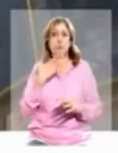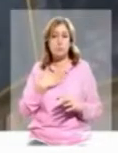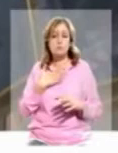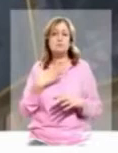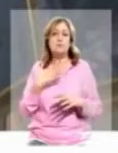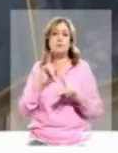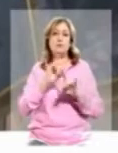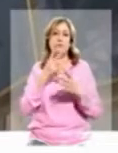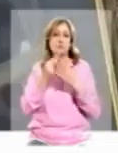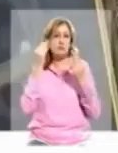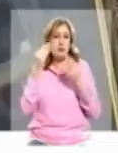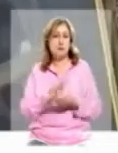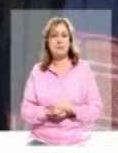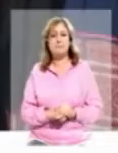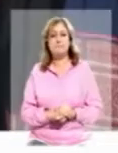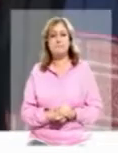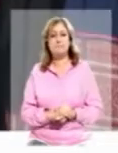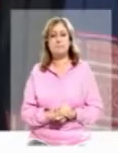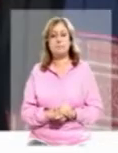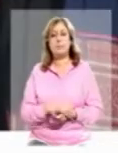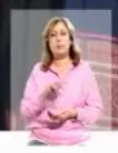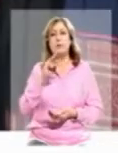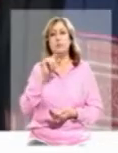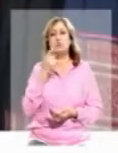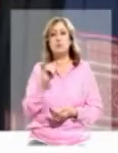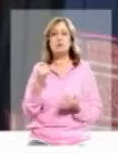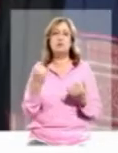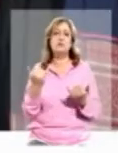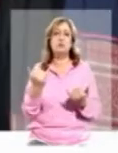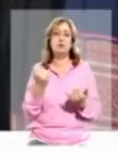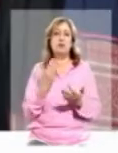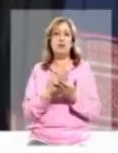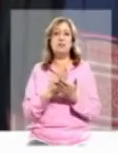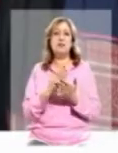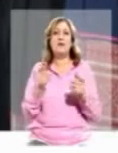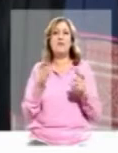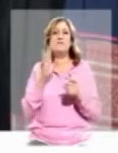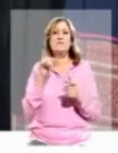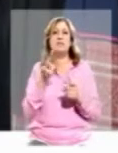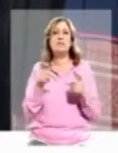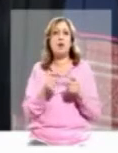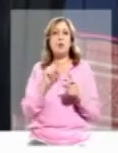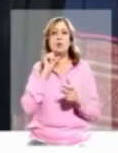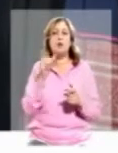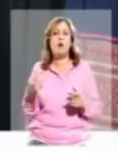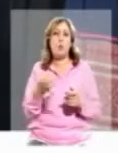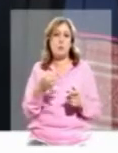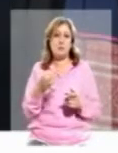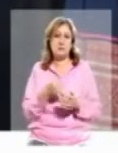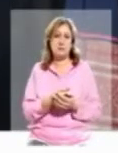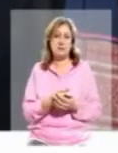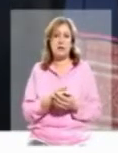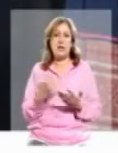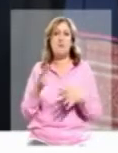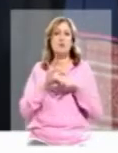делятся впечатлениями. Музей сейчас является визитной карточкой Кустанайской области.